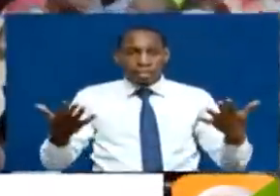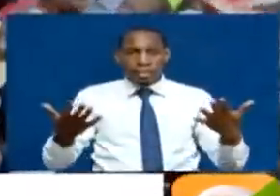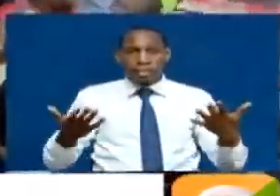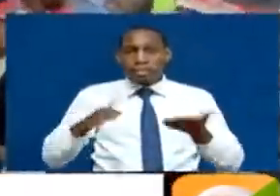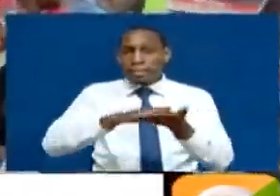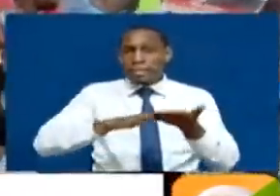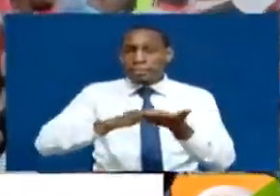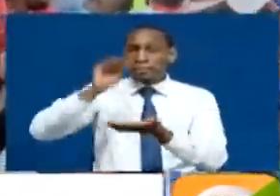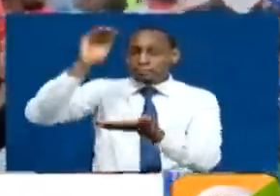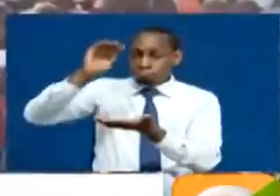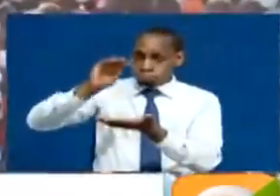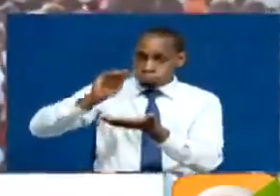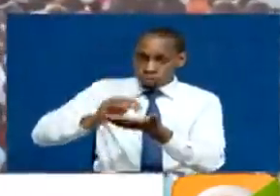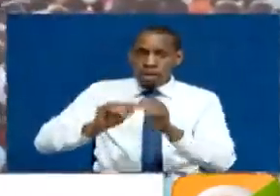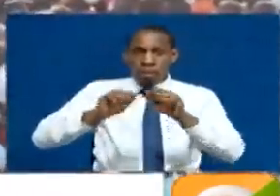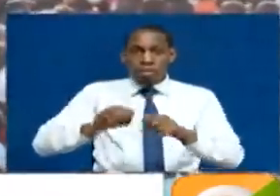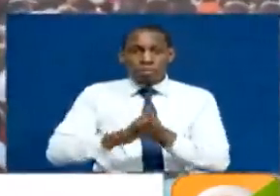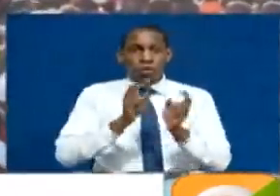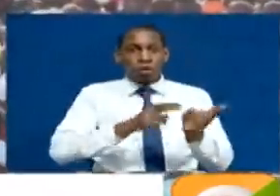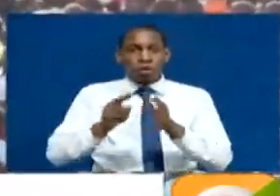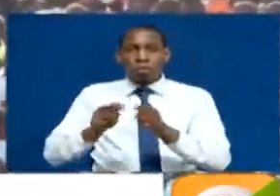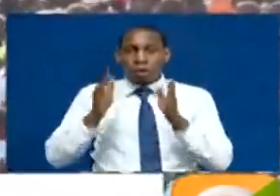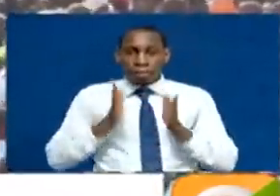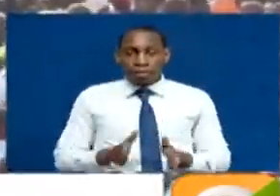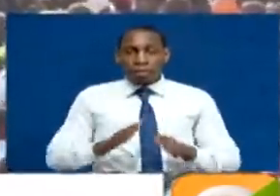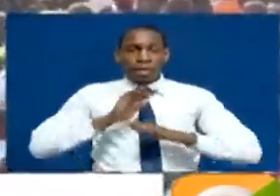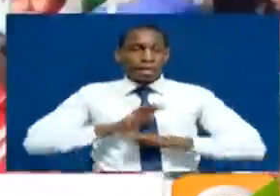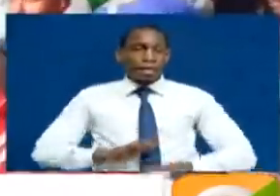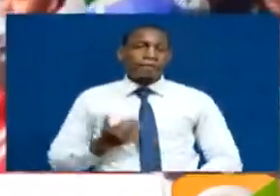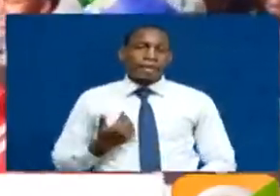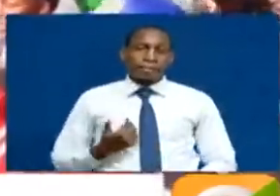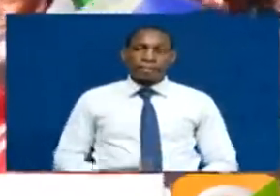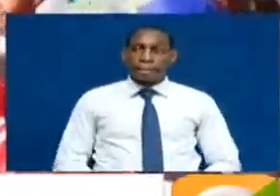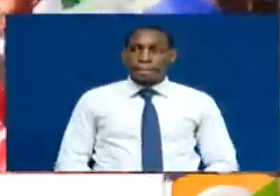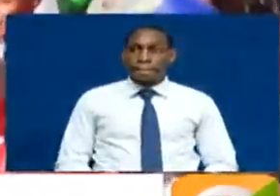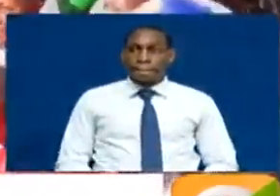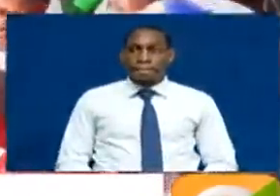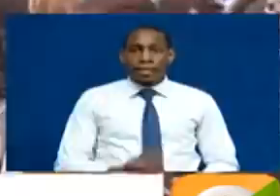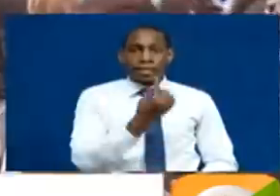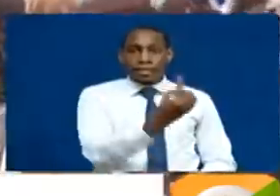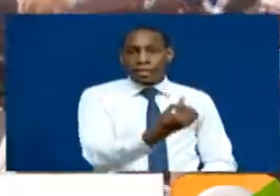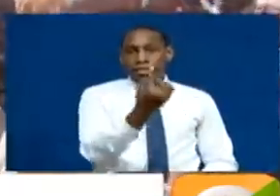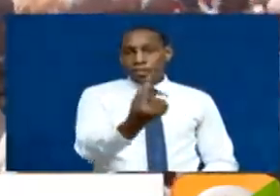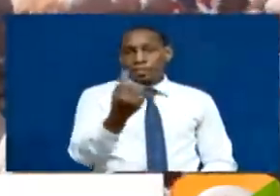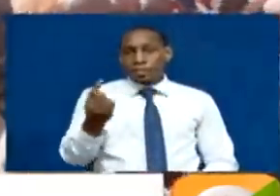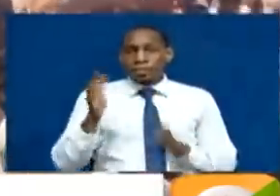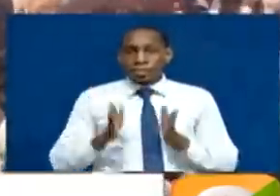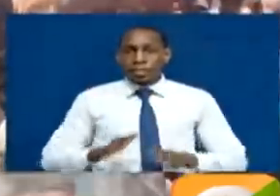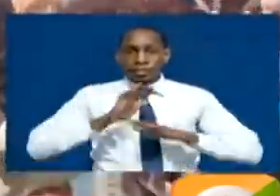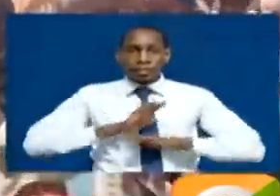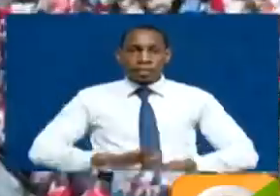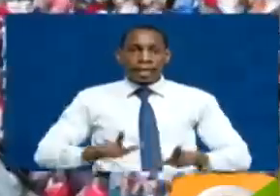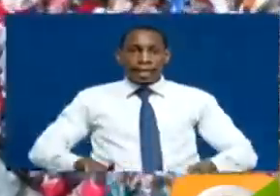za kimsingi zimepungua ili Mkenya wa kawaida apate nafuu. Kila Mkenya anapata